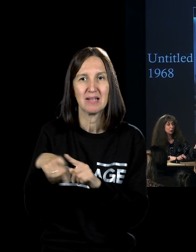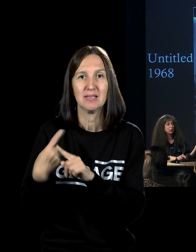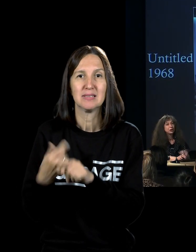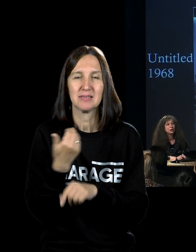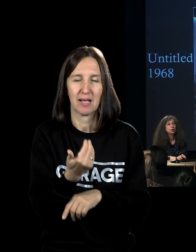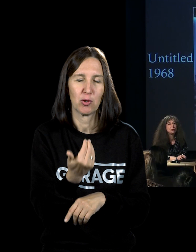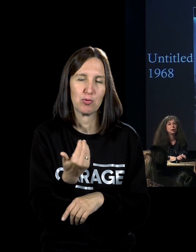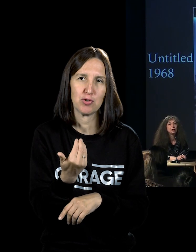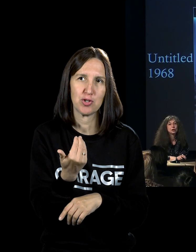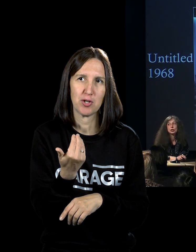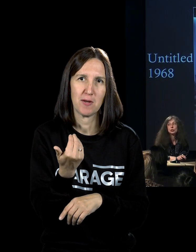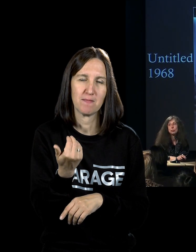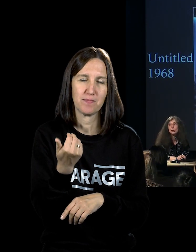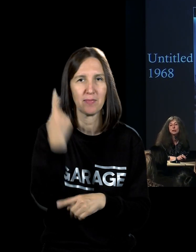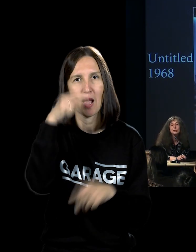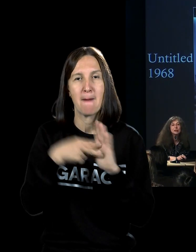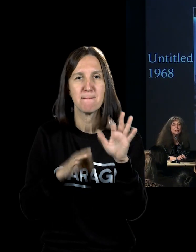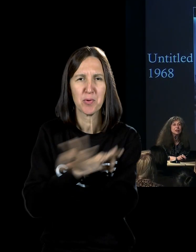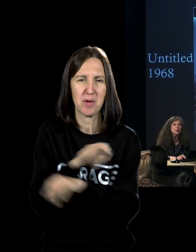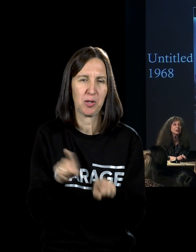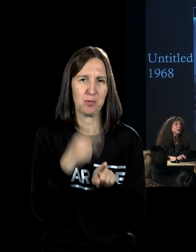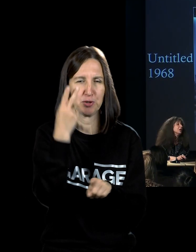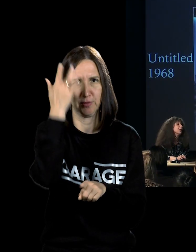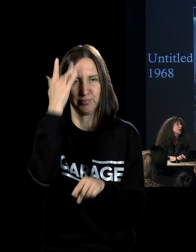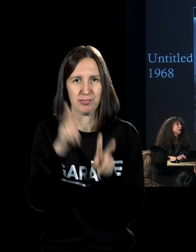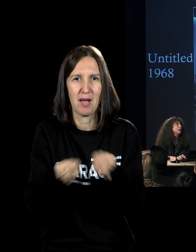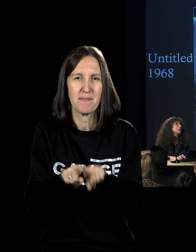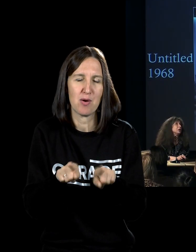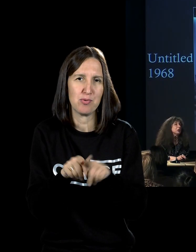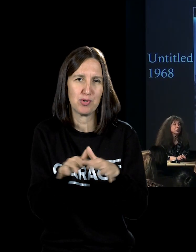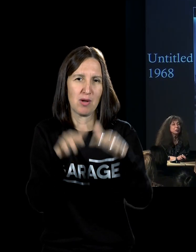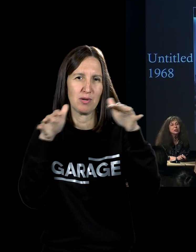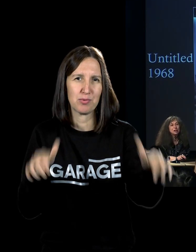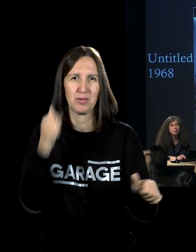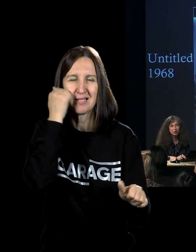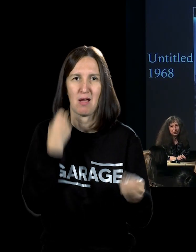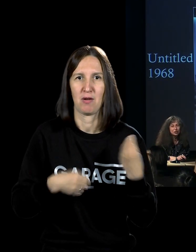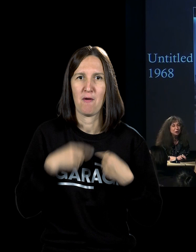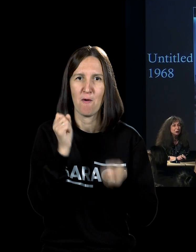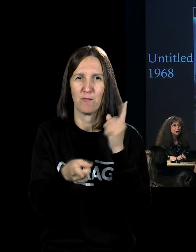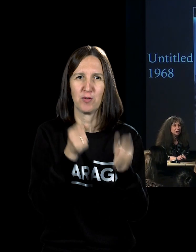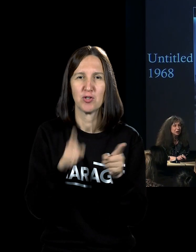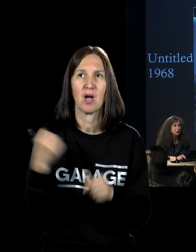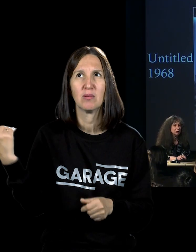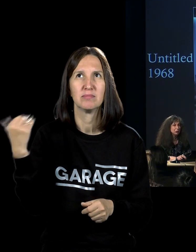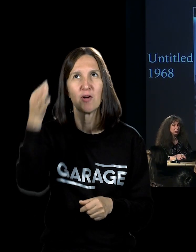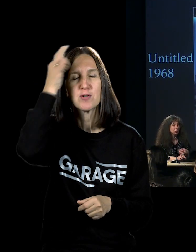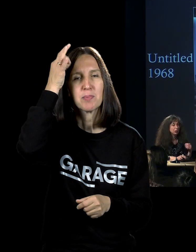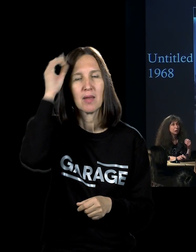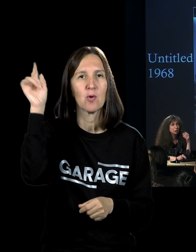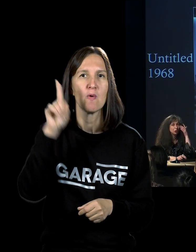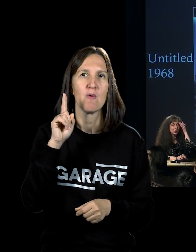напоминает груды ветоши, которые опять-таки возникли из вот этих воспоминаний о пролетарской юности, когда